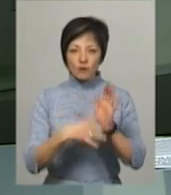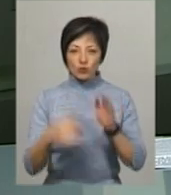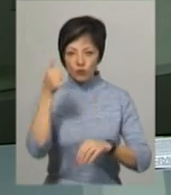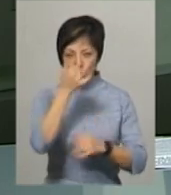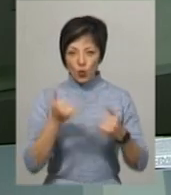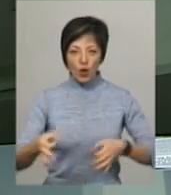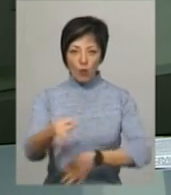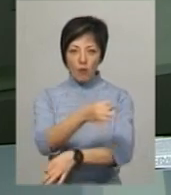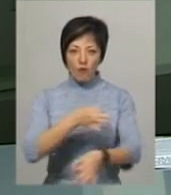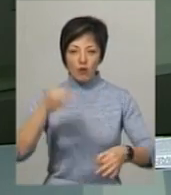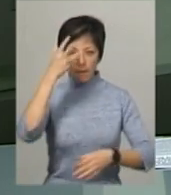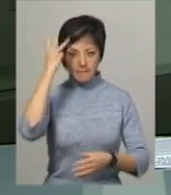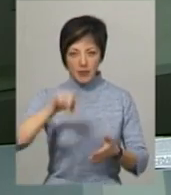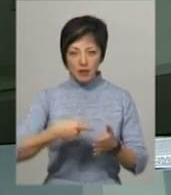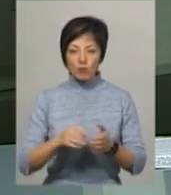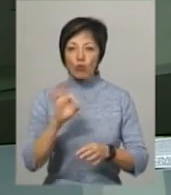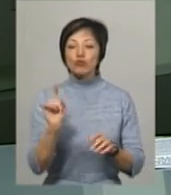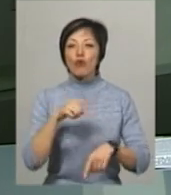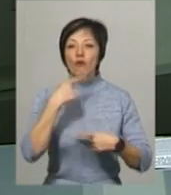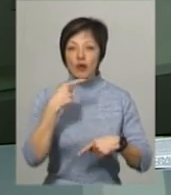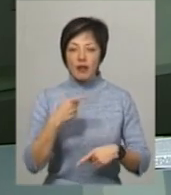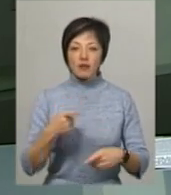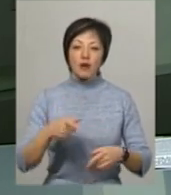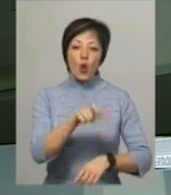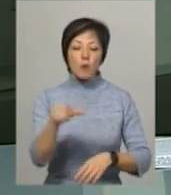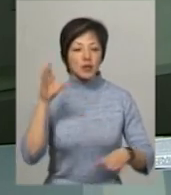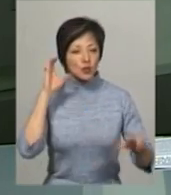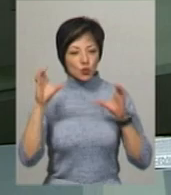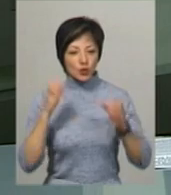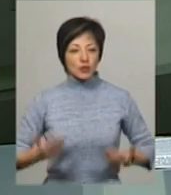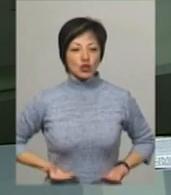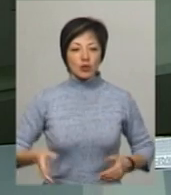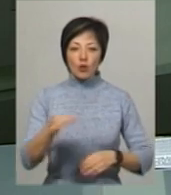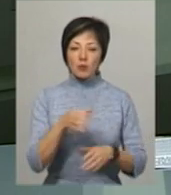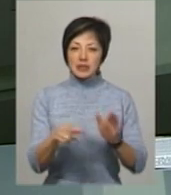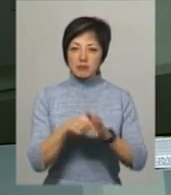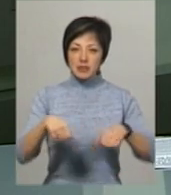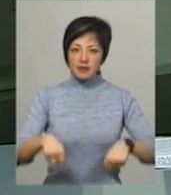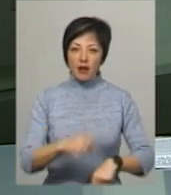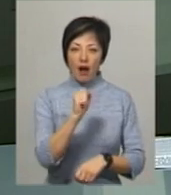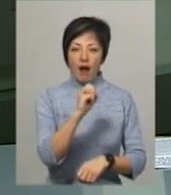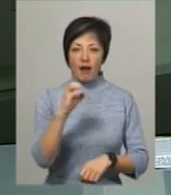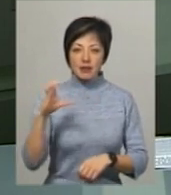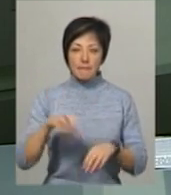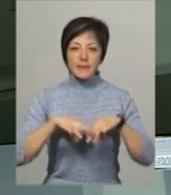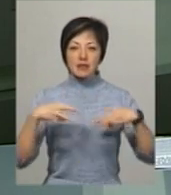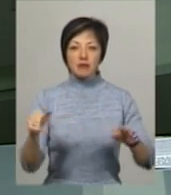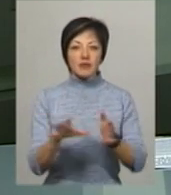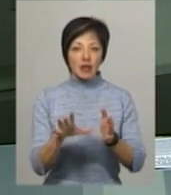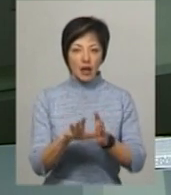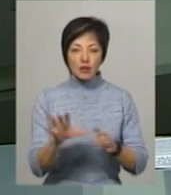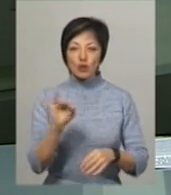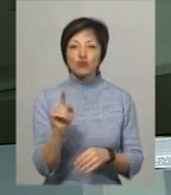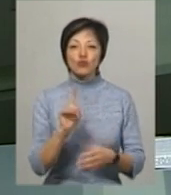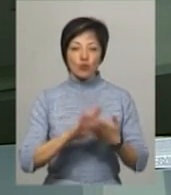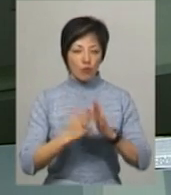сьогодні обговорювали в Хмельницькому. Про що говорили на громадських слуханнях жителі області з представниками ХАЕС та Міністерства енергетики та до